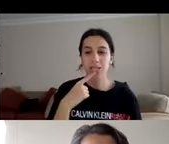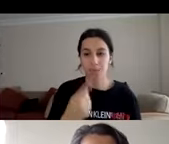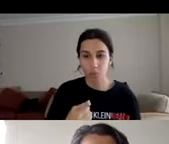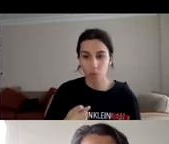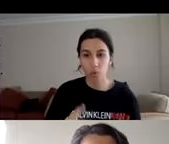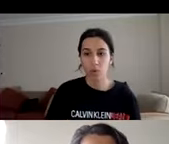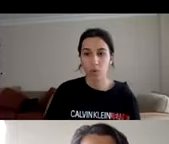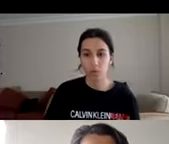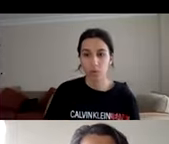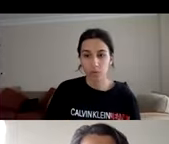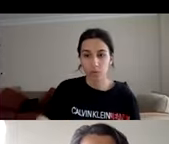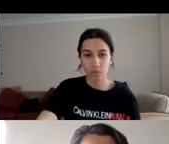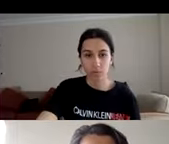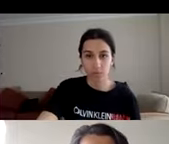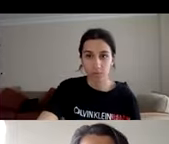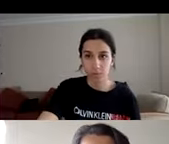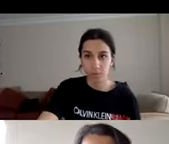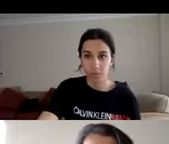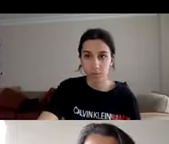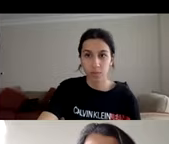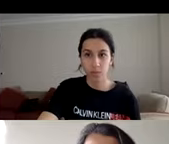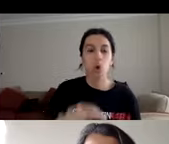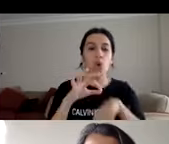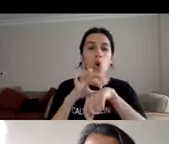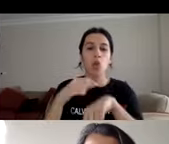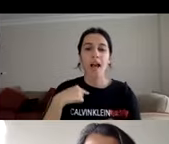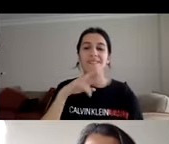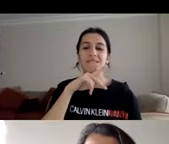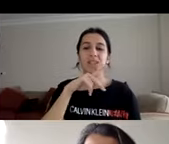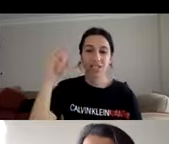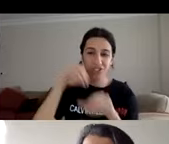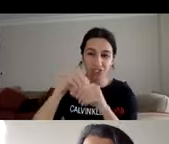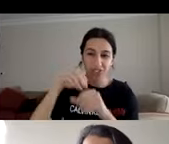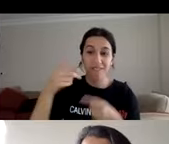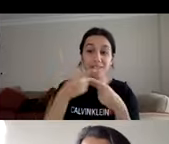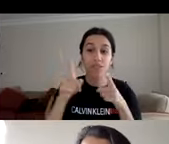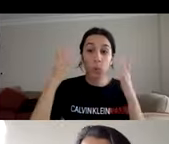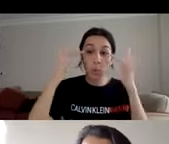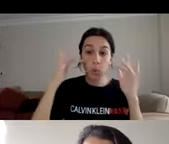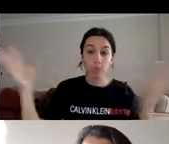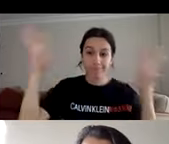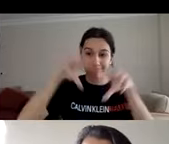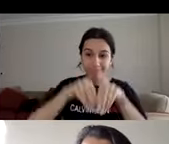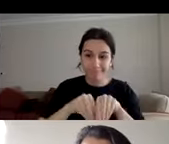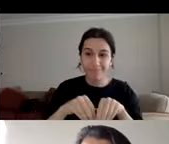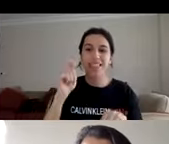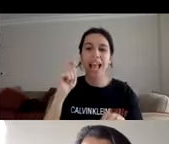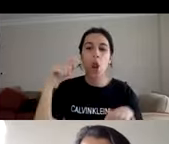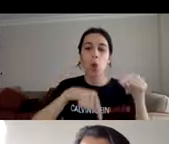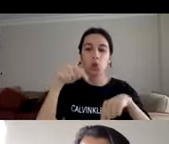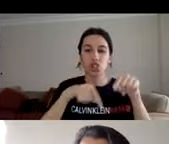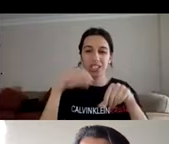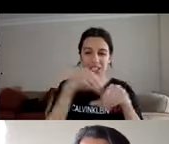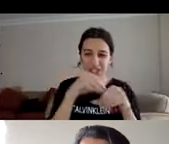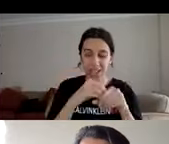aslında şöyle bir süreçte oldu. Doktorada Fransa'da farklı kültürlerden gelenlerin teknoloji platformlarında